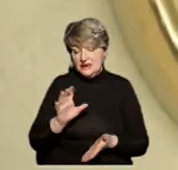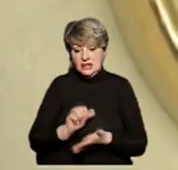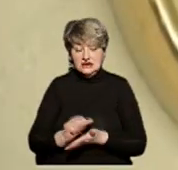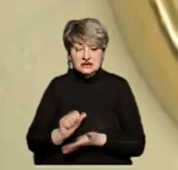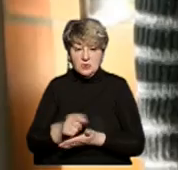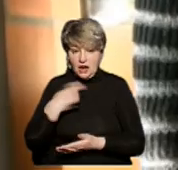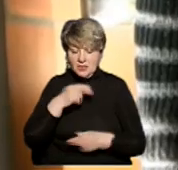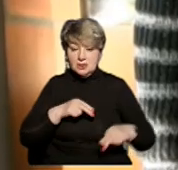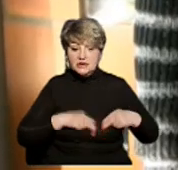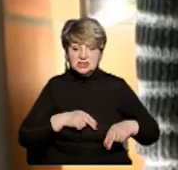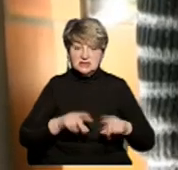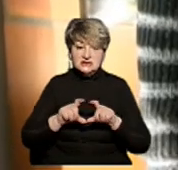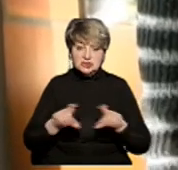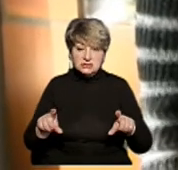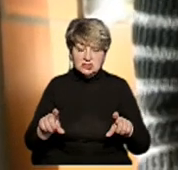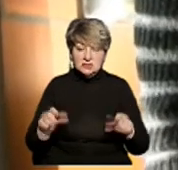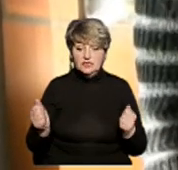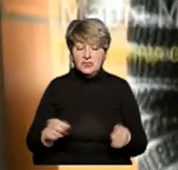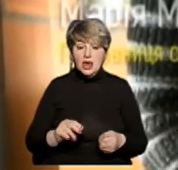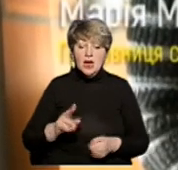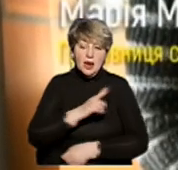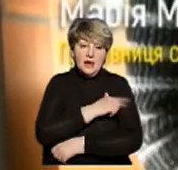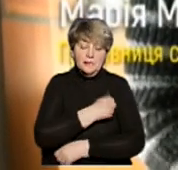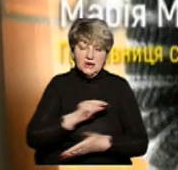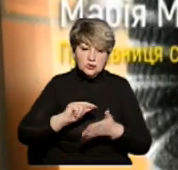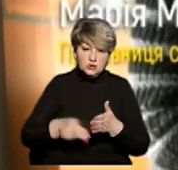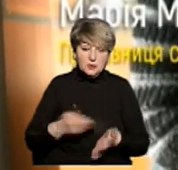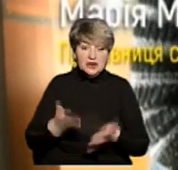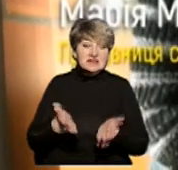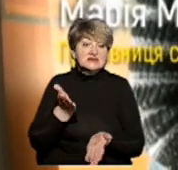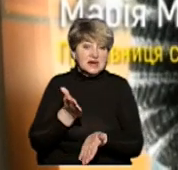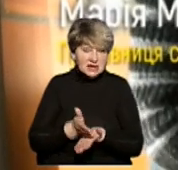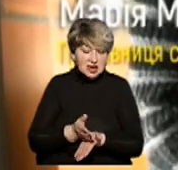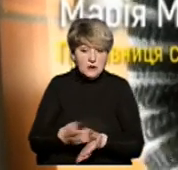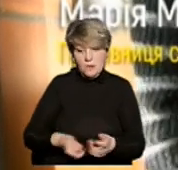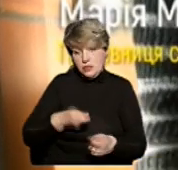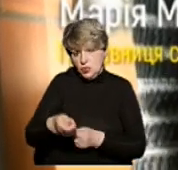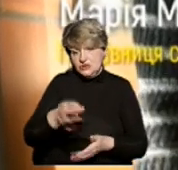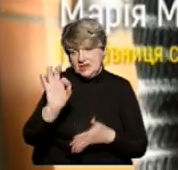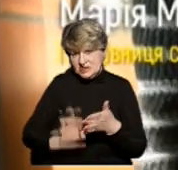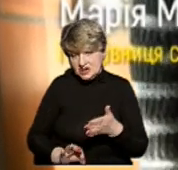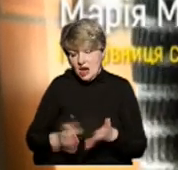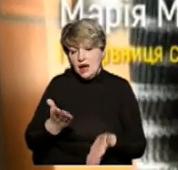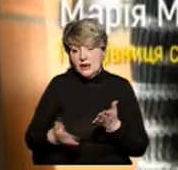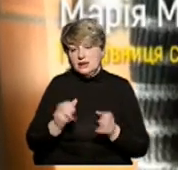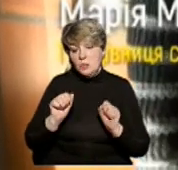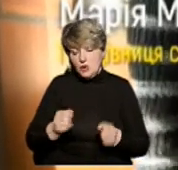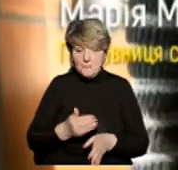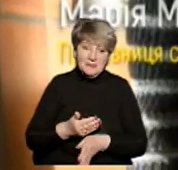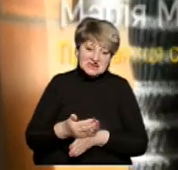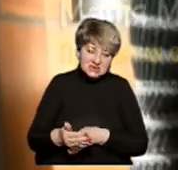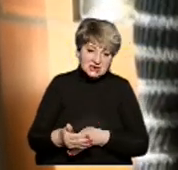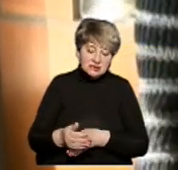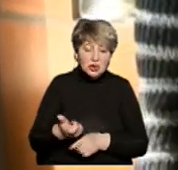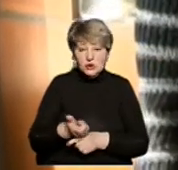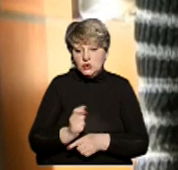говорить працівниця школи Марія Медляк. Медичну довідку, якщо я зразу подаю зразу, а якщо можна, можна пізніше,